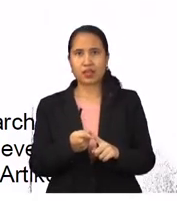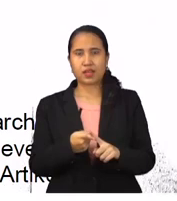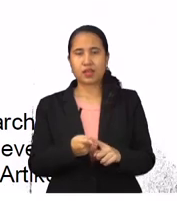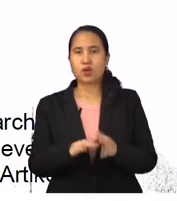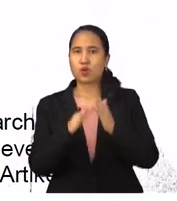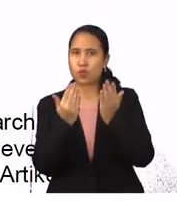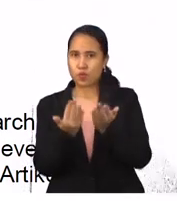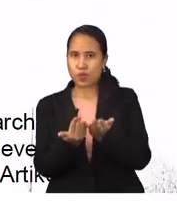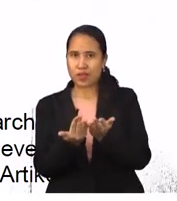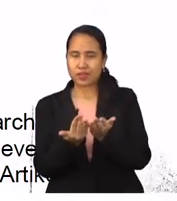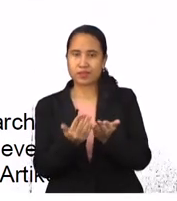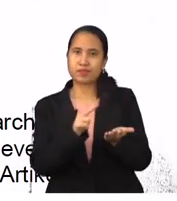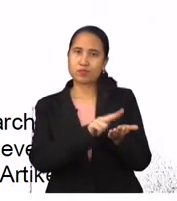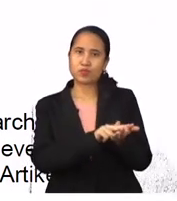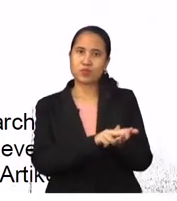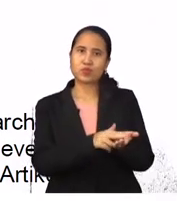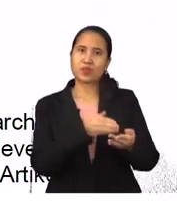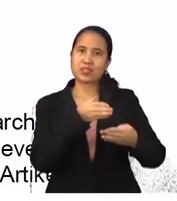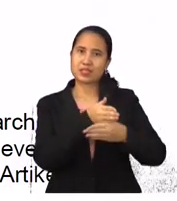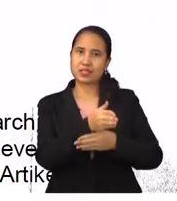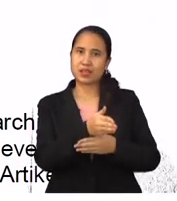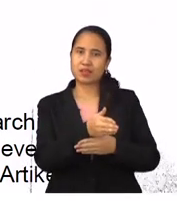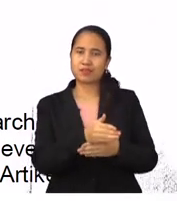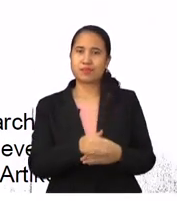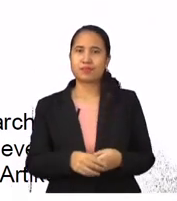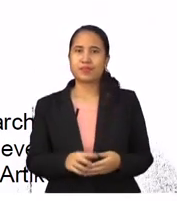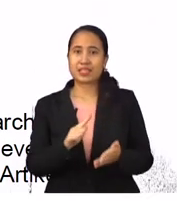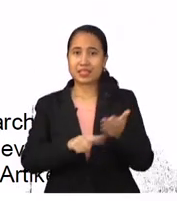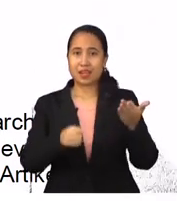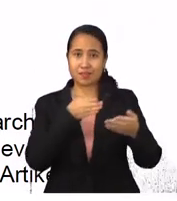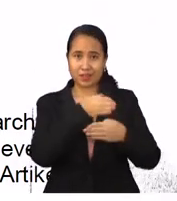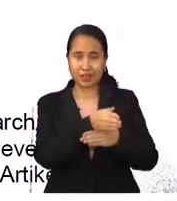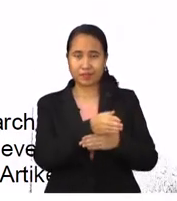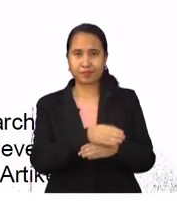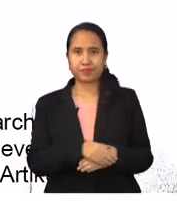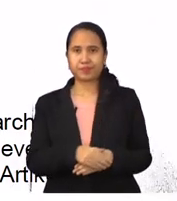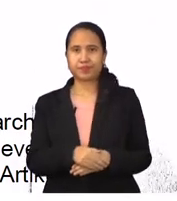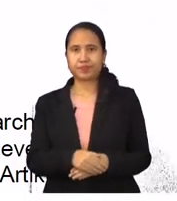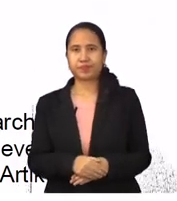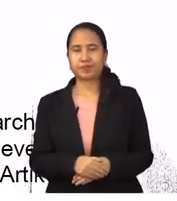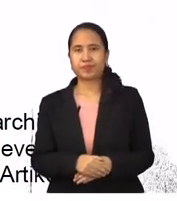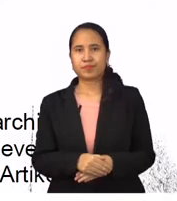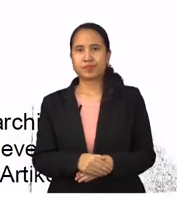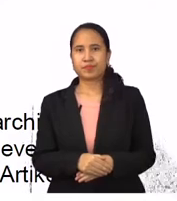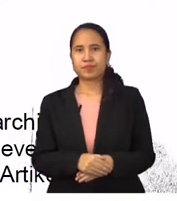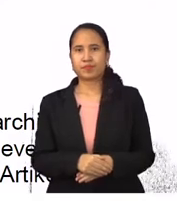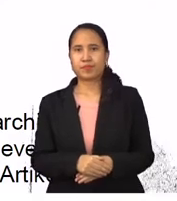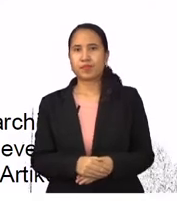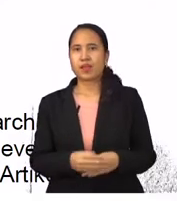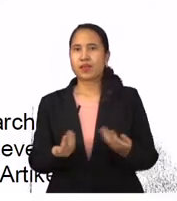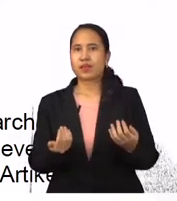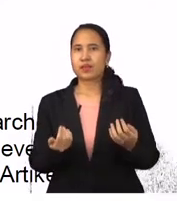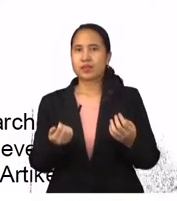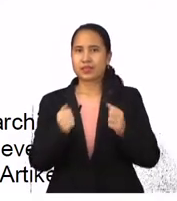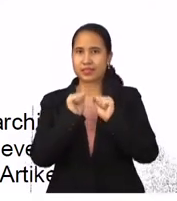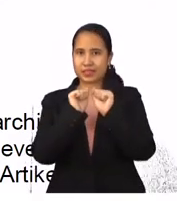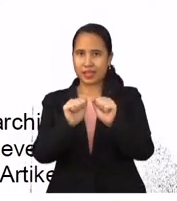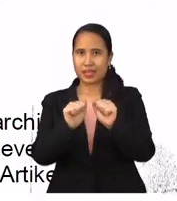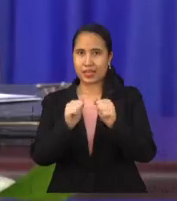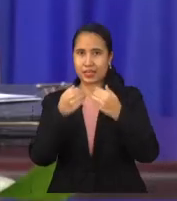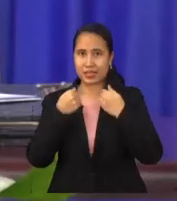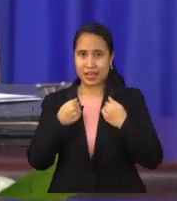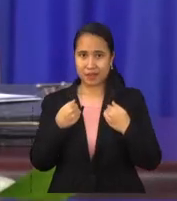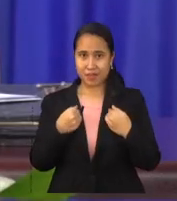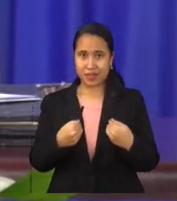strafrecht. En dat zijn dus de artikelen die dus strafbaar zijn gesteld bij misdrijven tegen het leven gericht. Gelet op